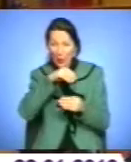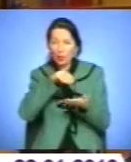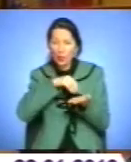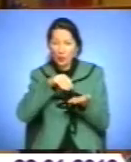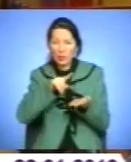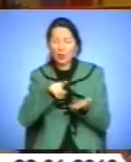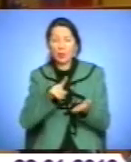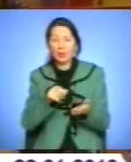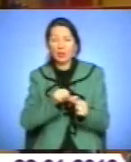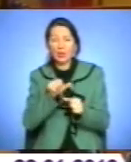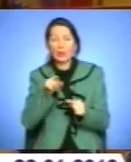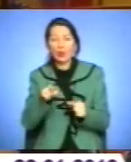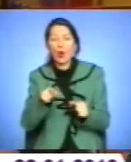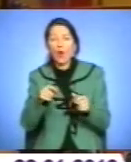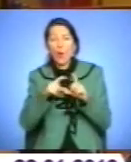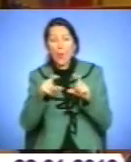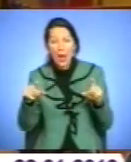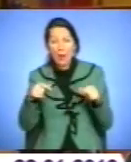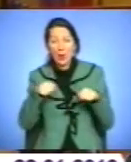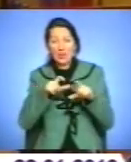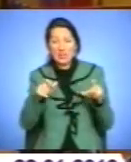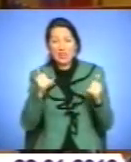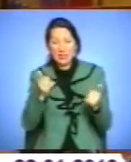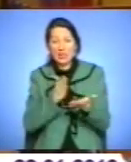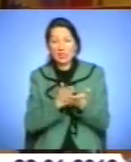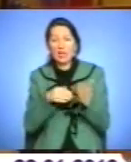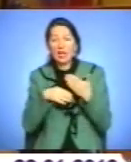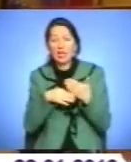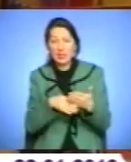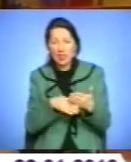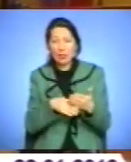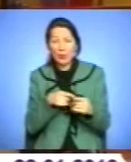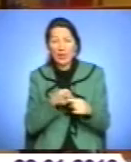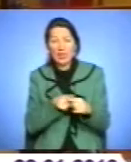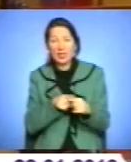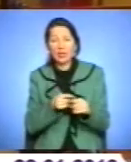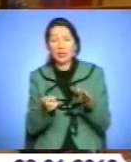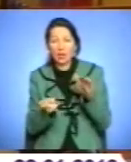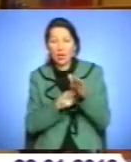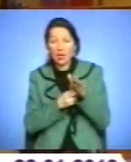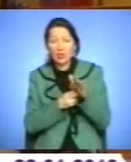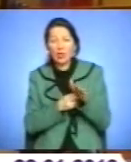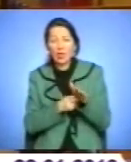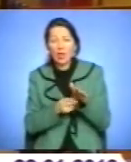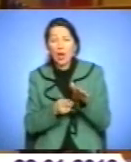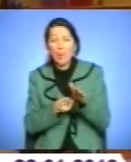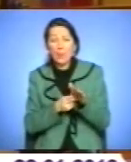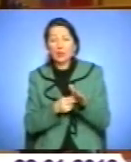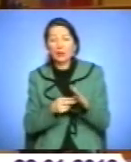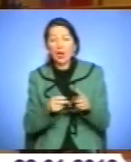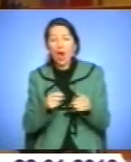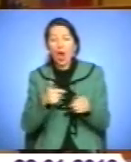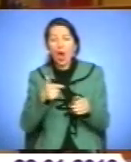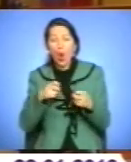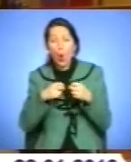в мережі магазинів зараз з'явилися засоби, які насаджуються на підошви взуття. Вони гумові,